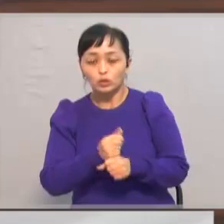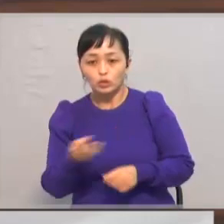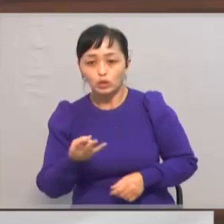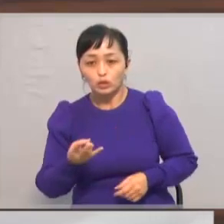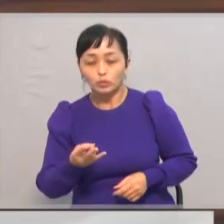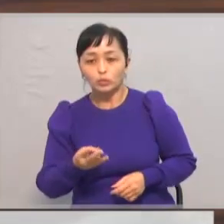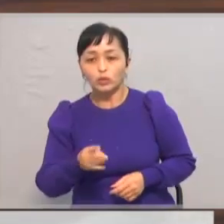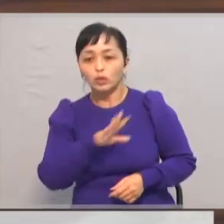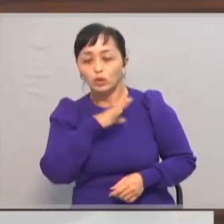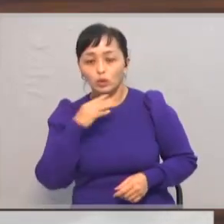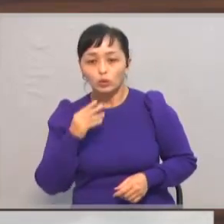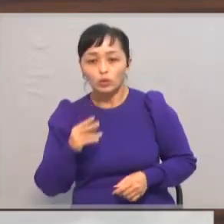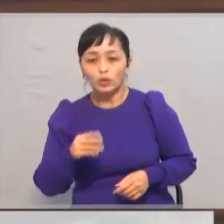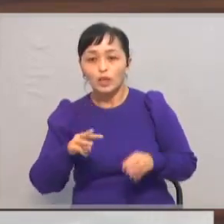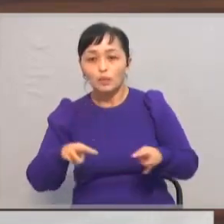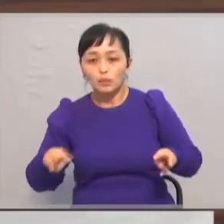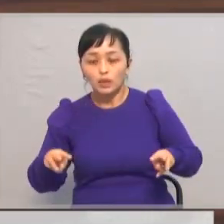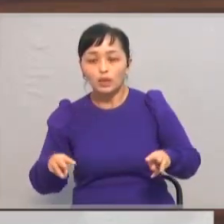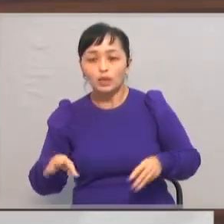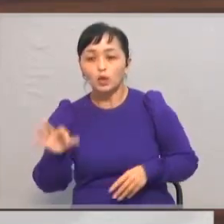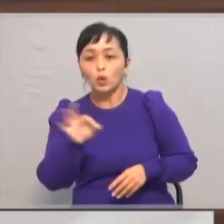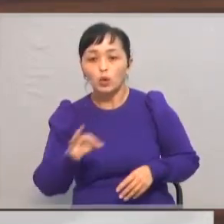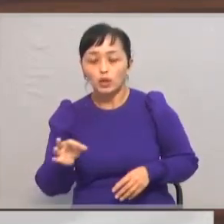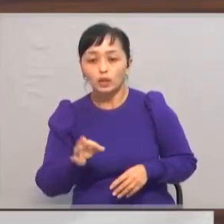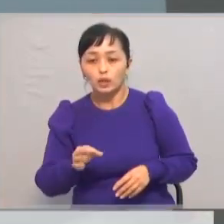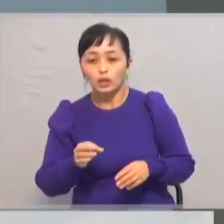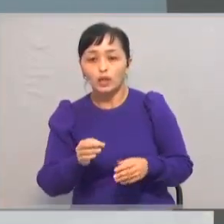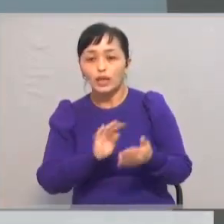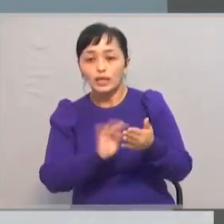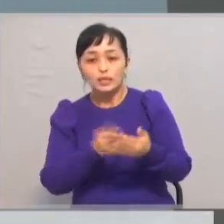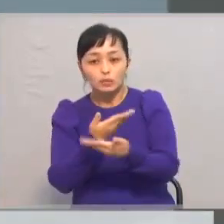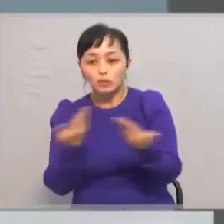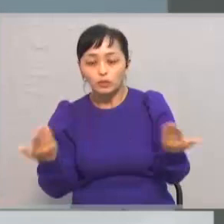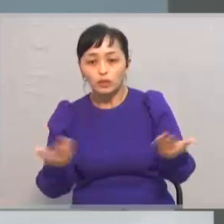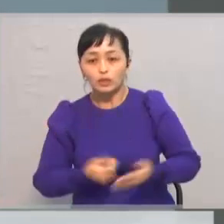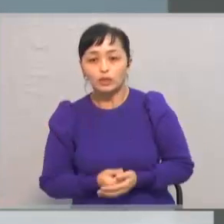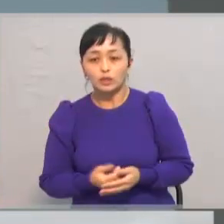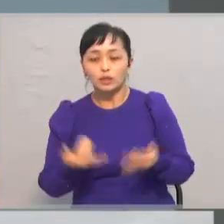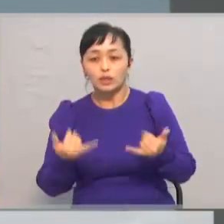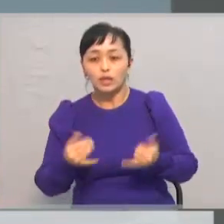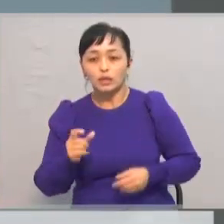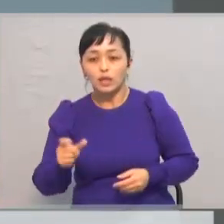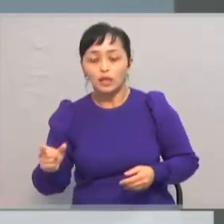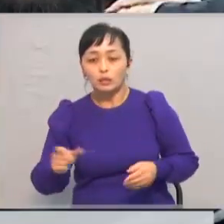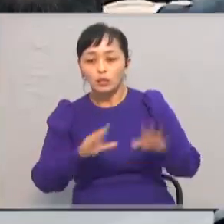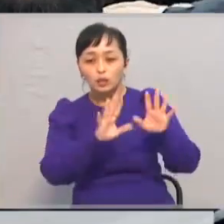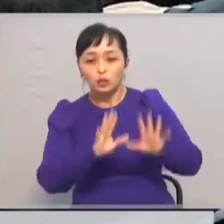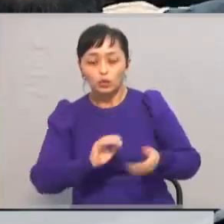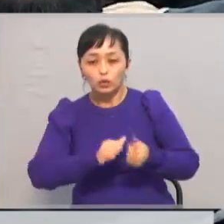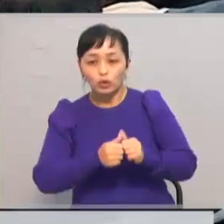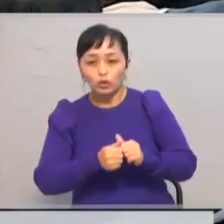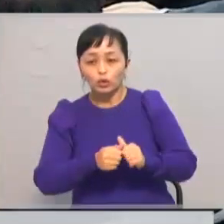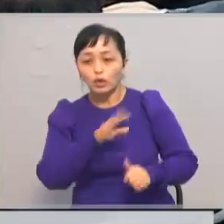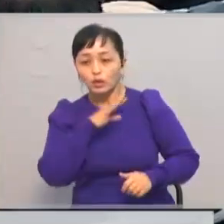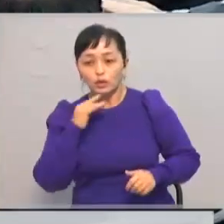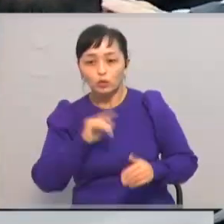болады және мемлекеттік органдар мен лауазымды адамдарға есебін бермейді. Қаланың бас жоспары төңірегіндегі әңгімелер әлі аяқталған жоқ. Кеңес